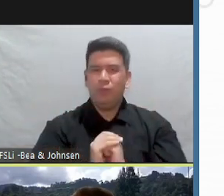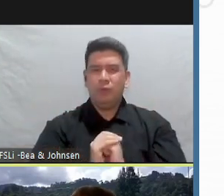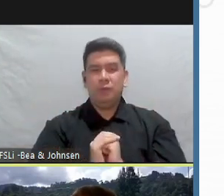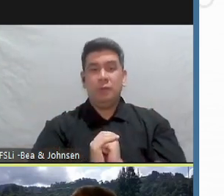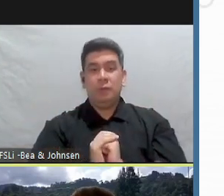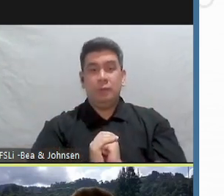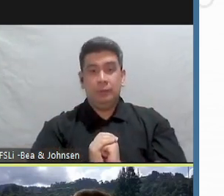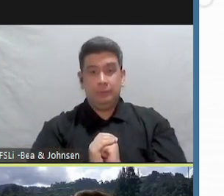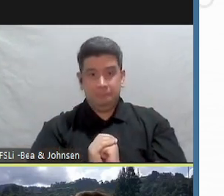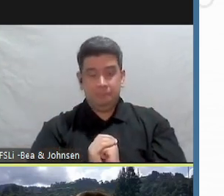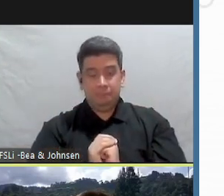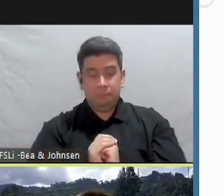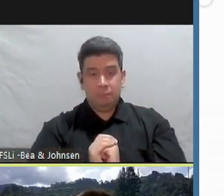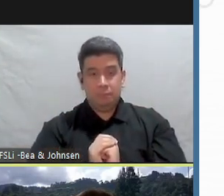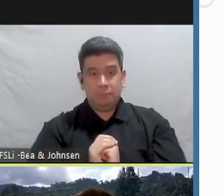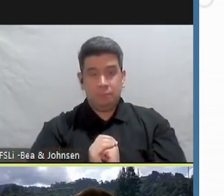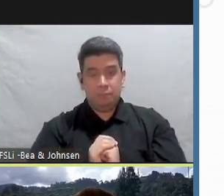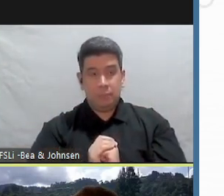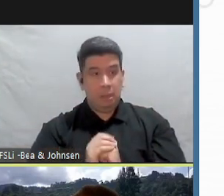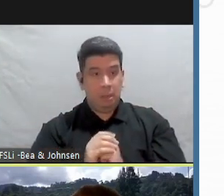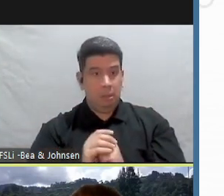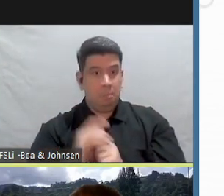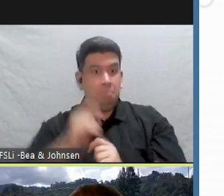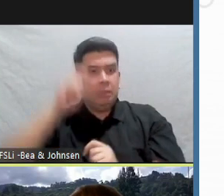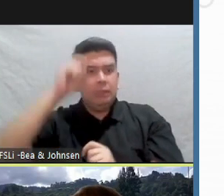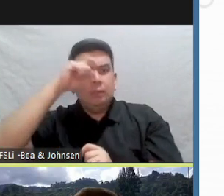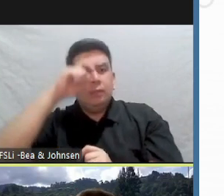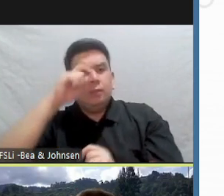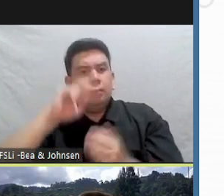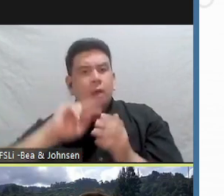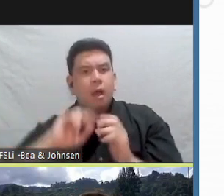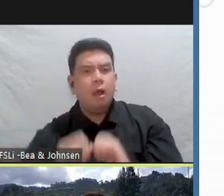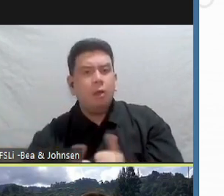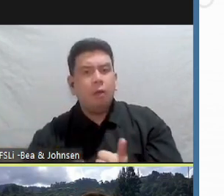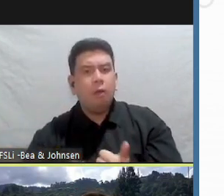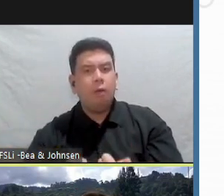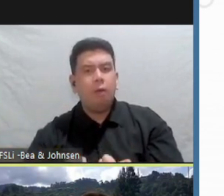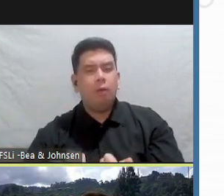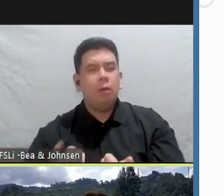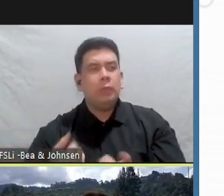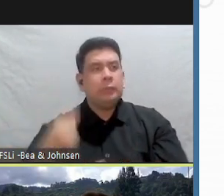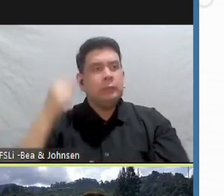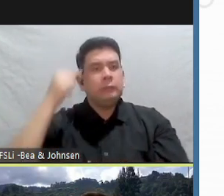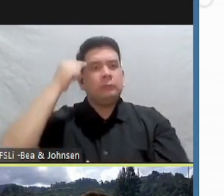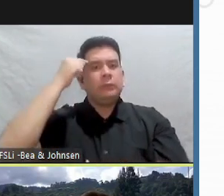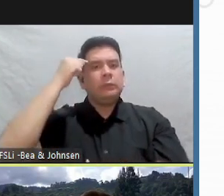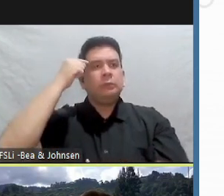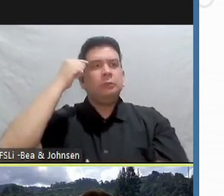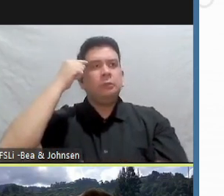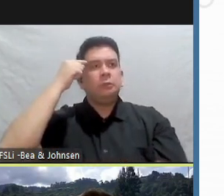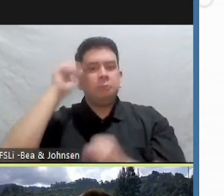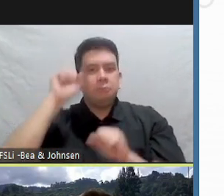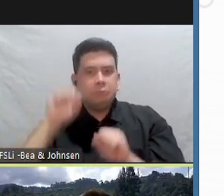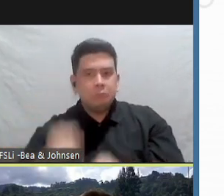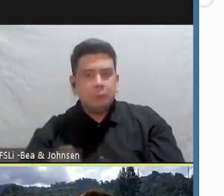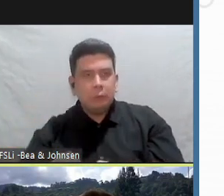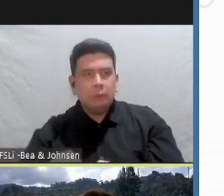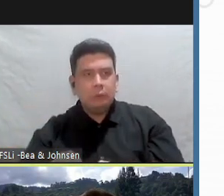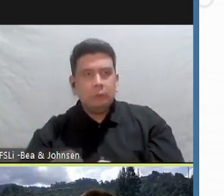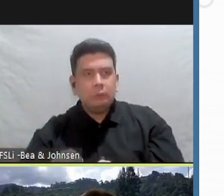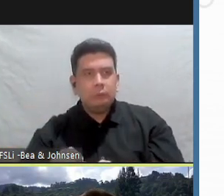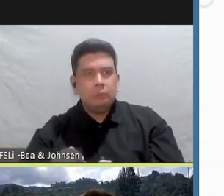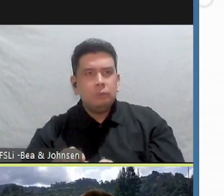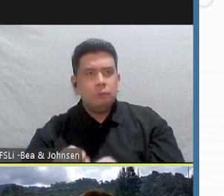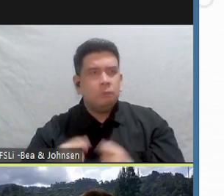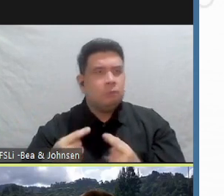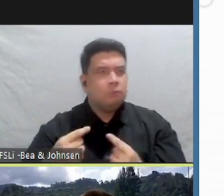ka mag-isip. Marunong ka mag-express ng opinion mo, no? So yun ang ibig sabihin ng mga batang matalino, no? Noon akala